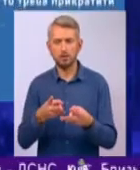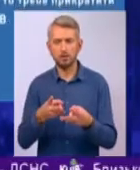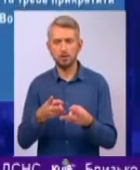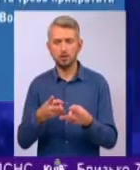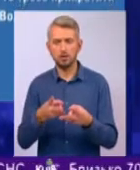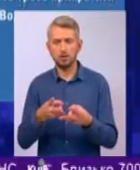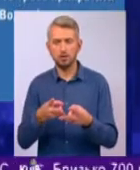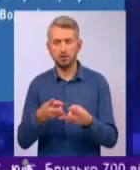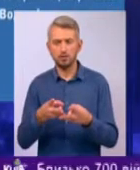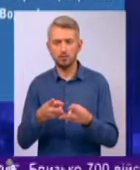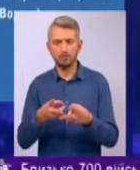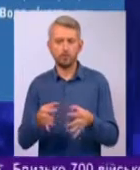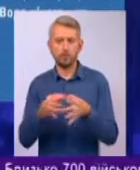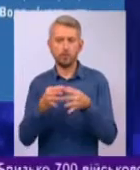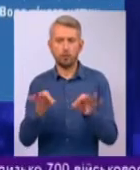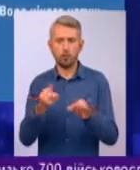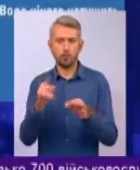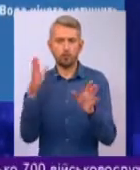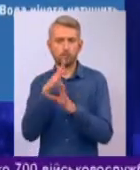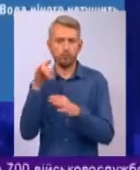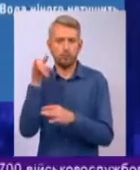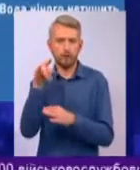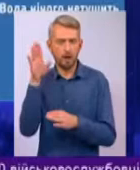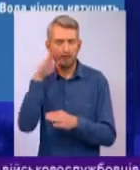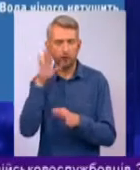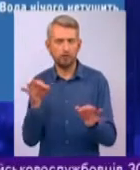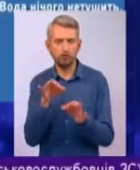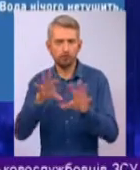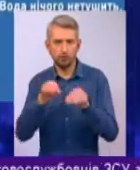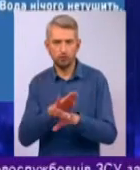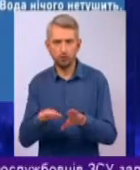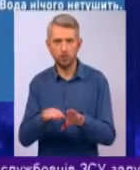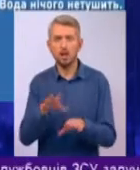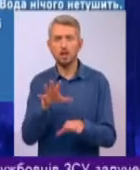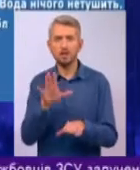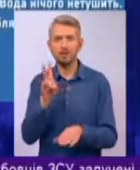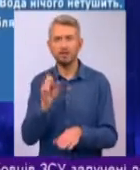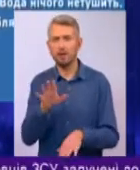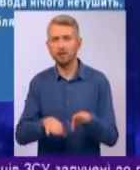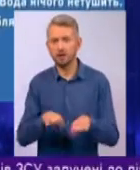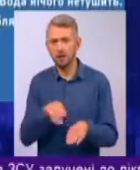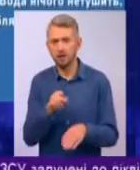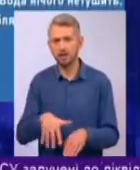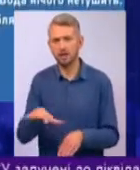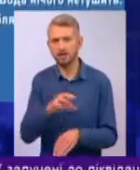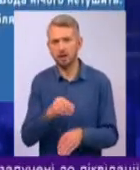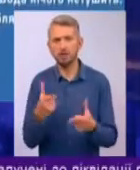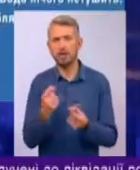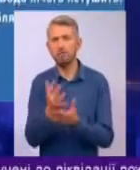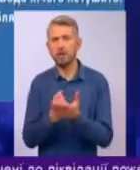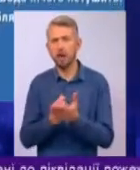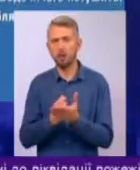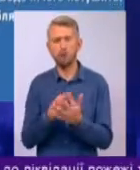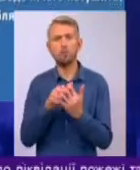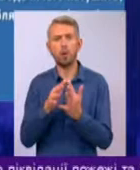до повітря. Тому що вода нічого не тушить. В складах, на всіх цих складах, там зберігаються ці